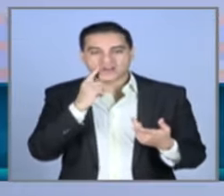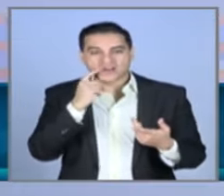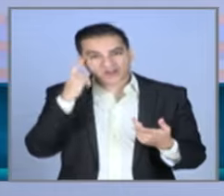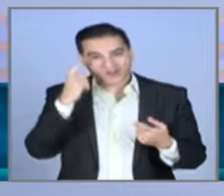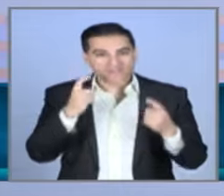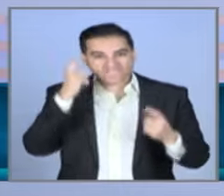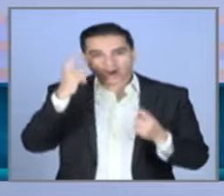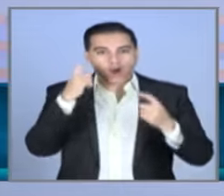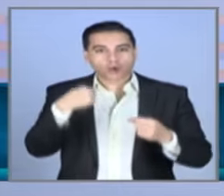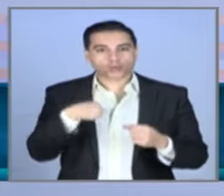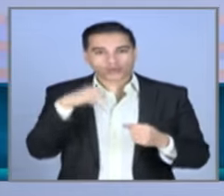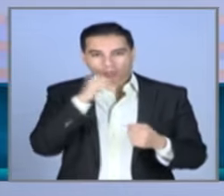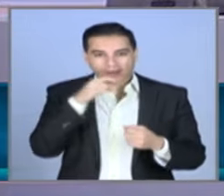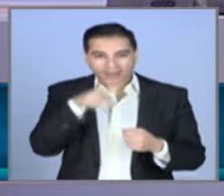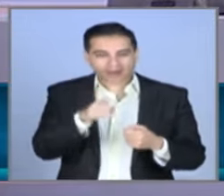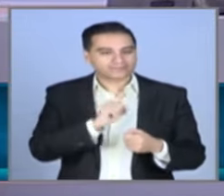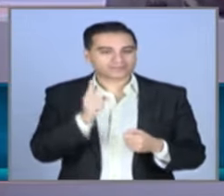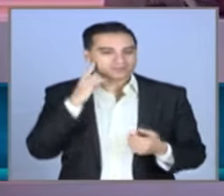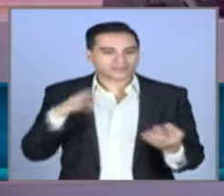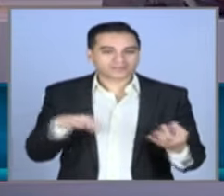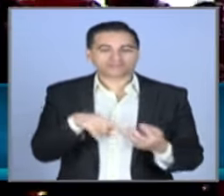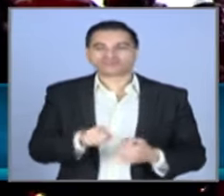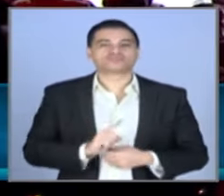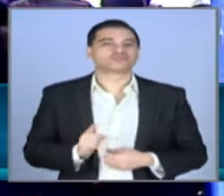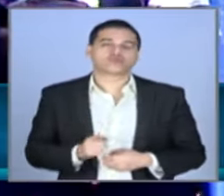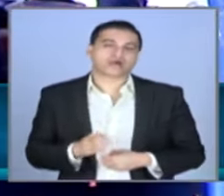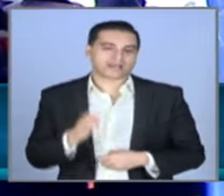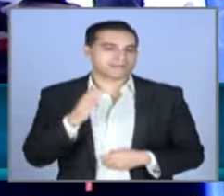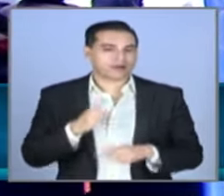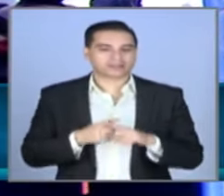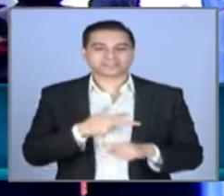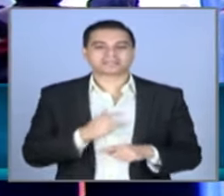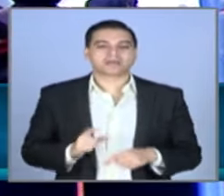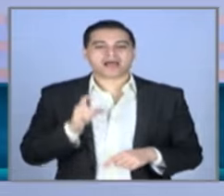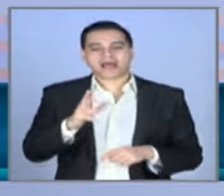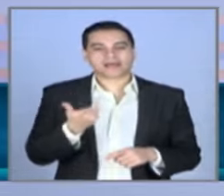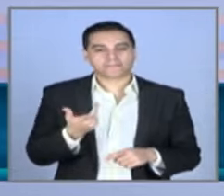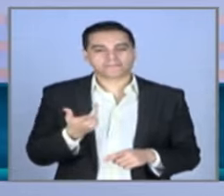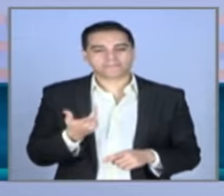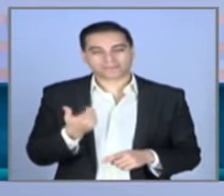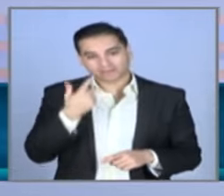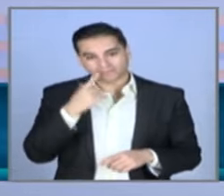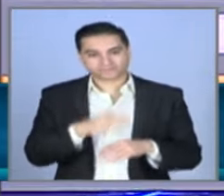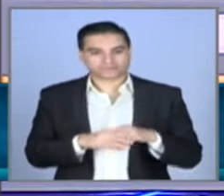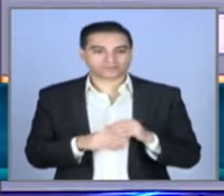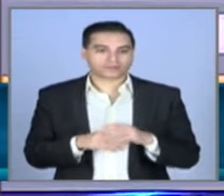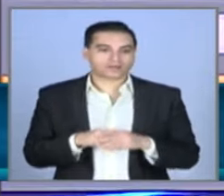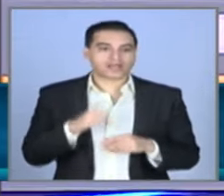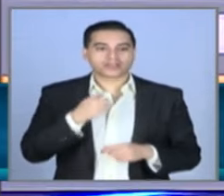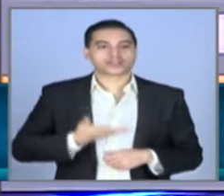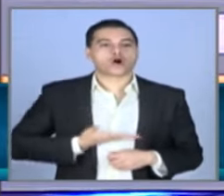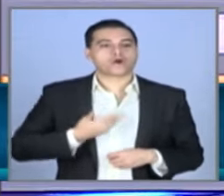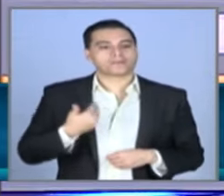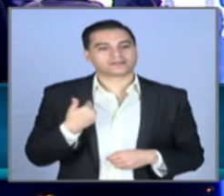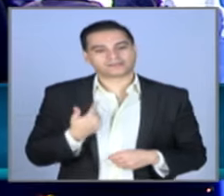فكروني برضو اجابه خاطئه اه يا مدام ليلى انت عمري انت